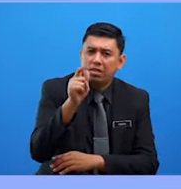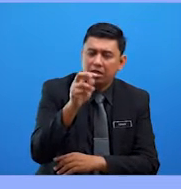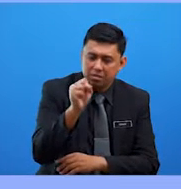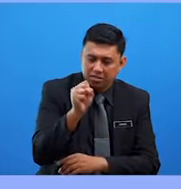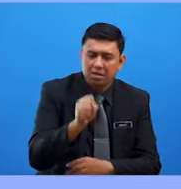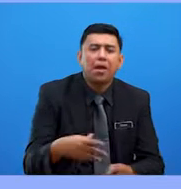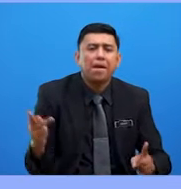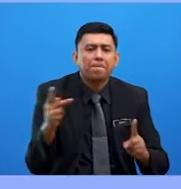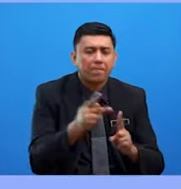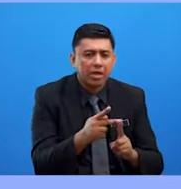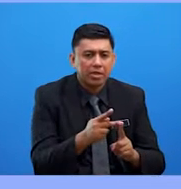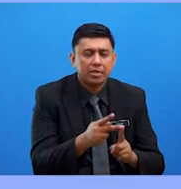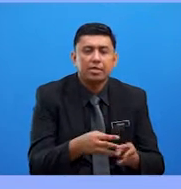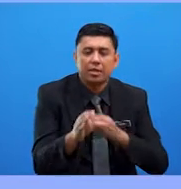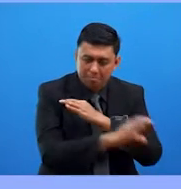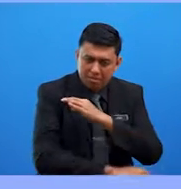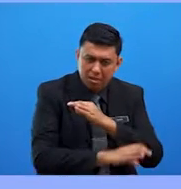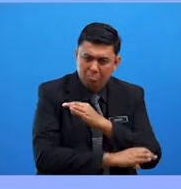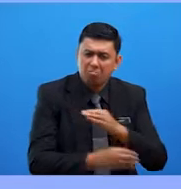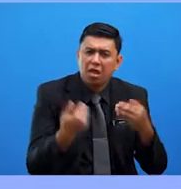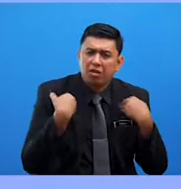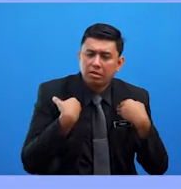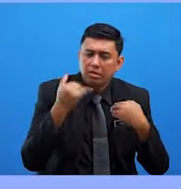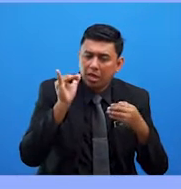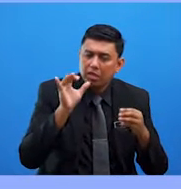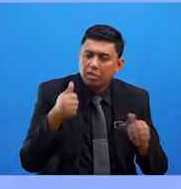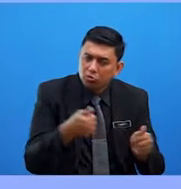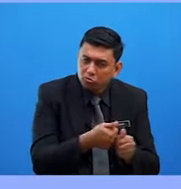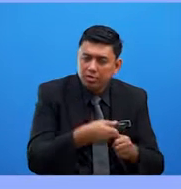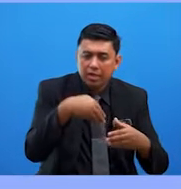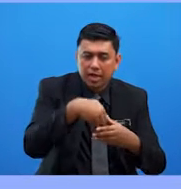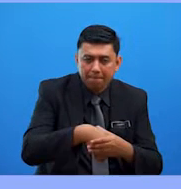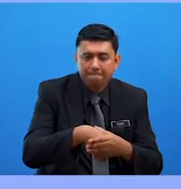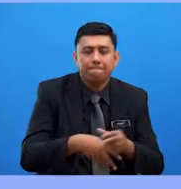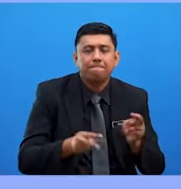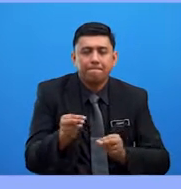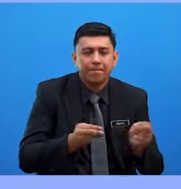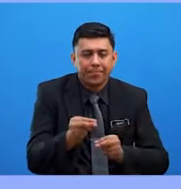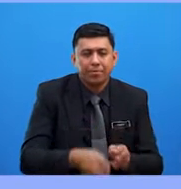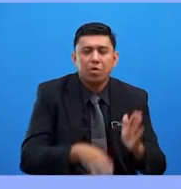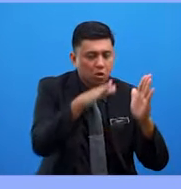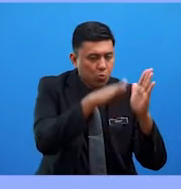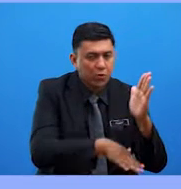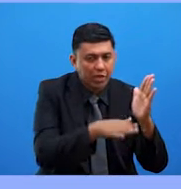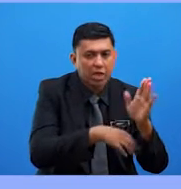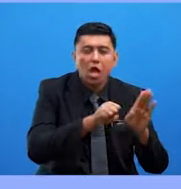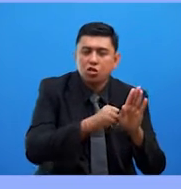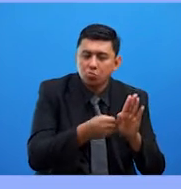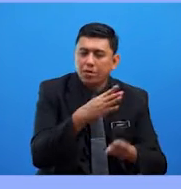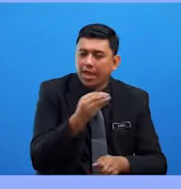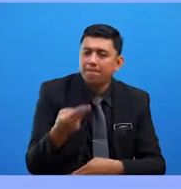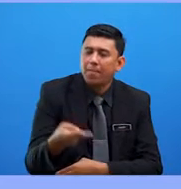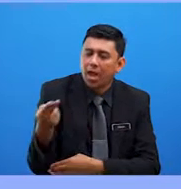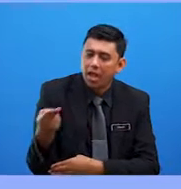bukan ahli untuk turut terlibat dalam perniagaan. Yang kesepuluh, kekurangan sumber dan